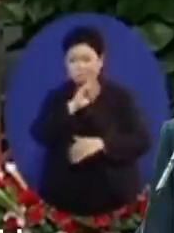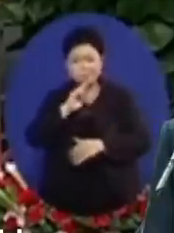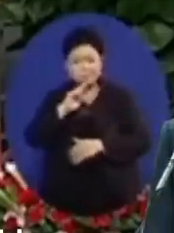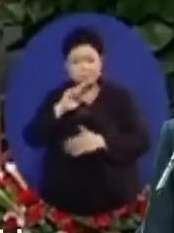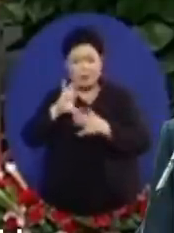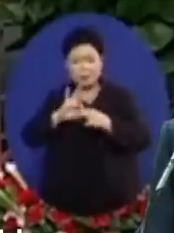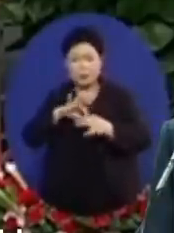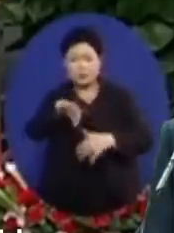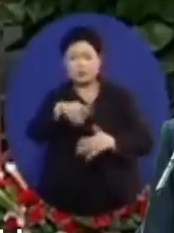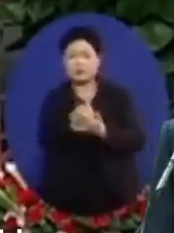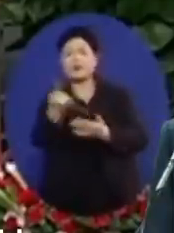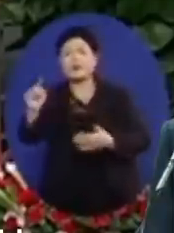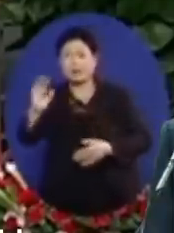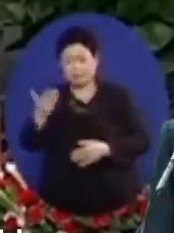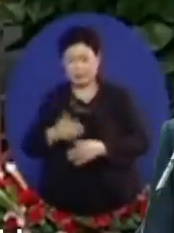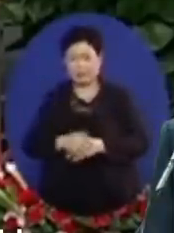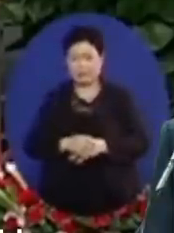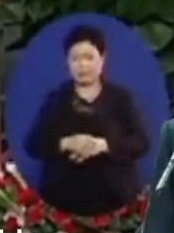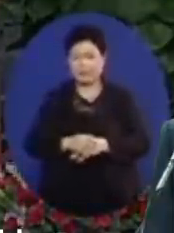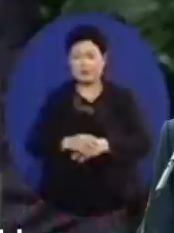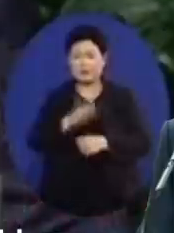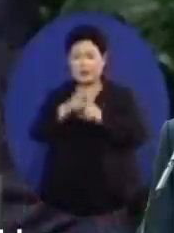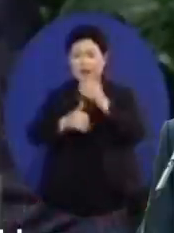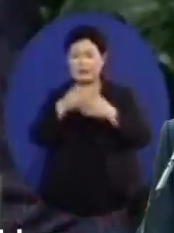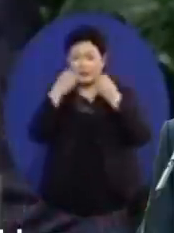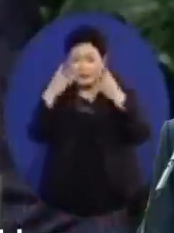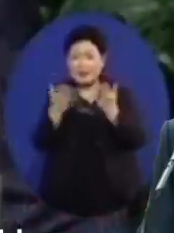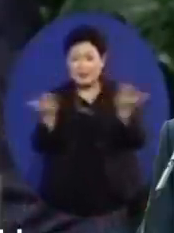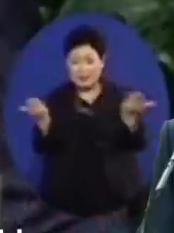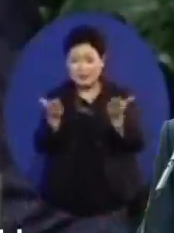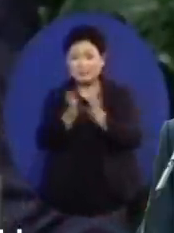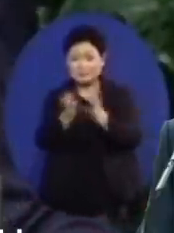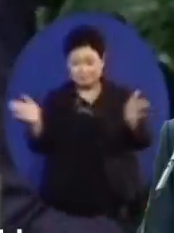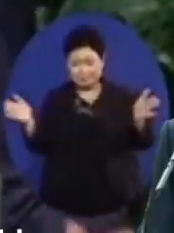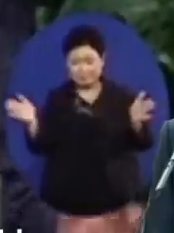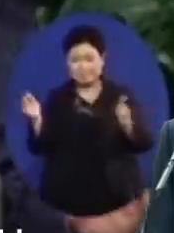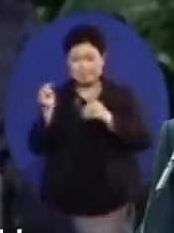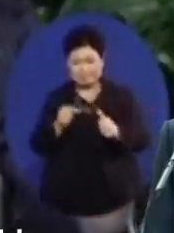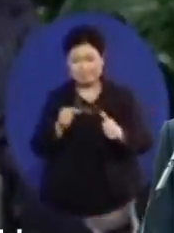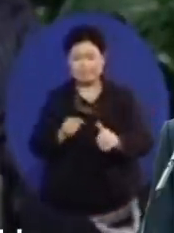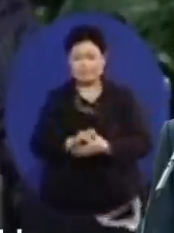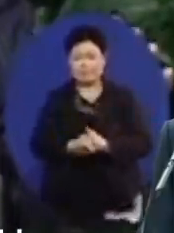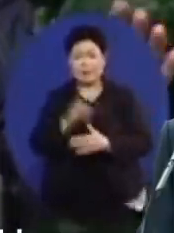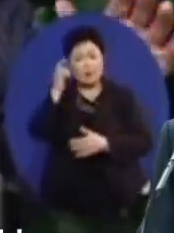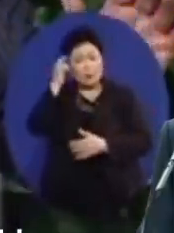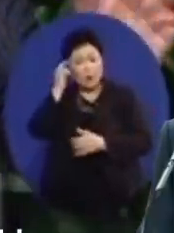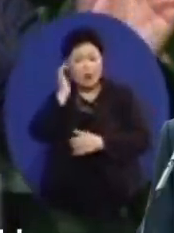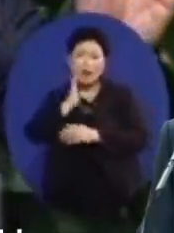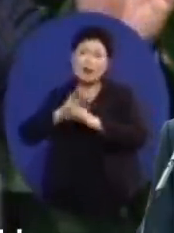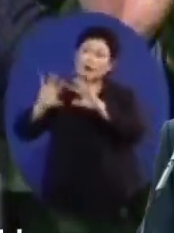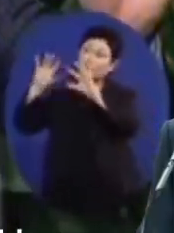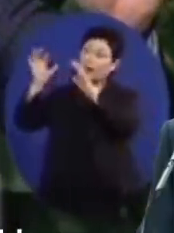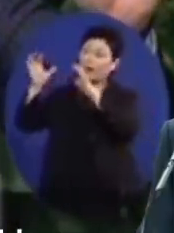떠나라는 것입니다. 그래야 하나님이 세계를 시작하는 것입니다. 왜 하늘나라가